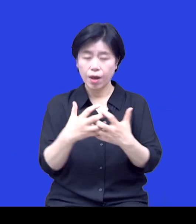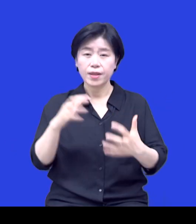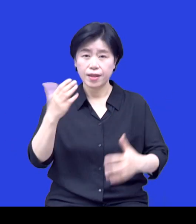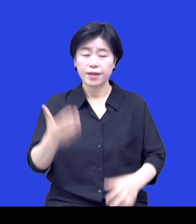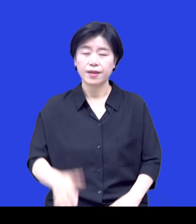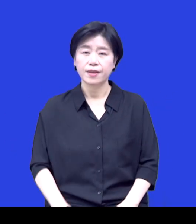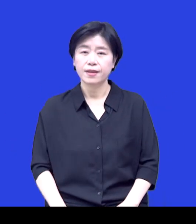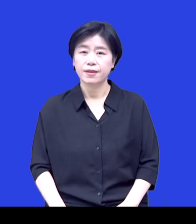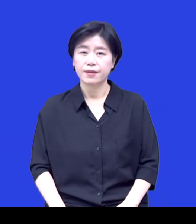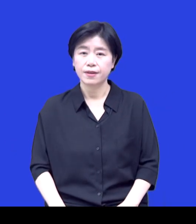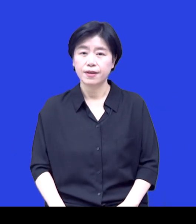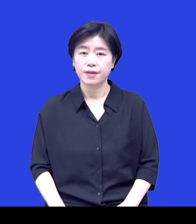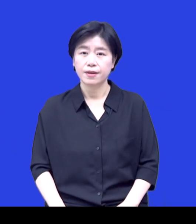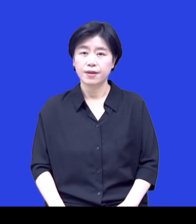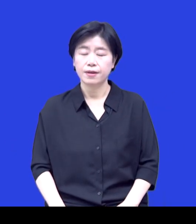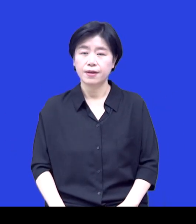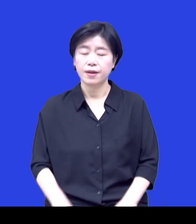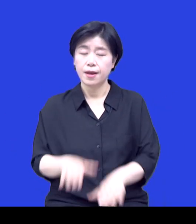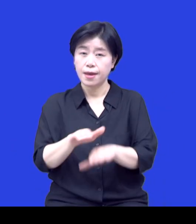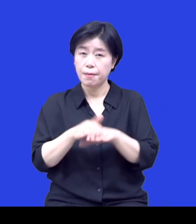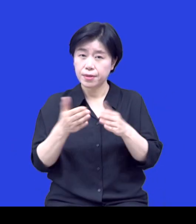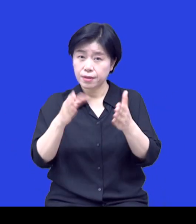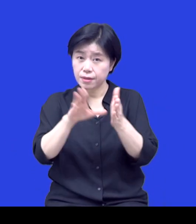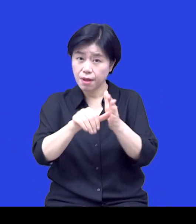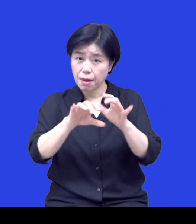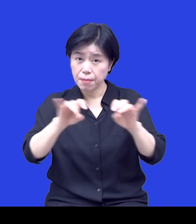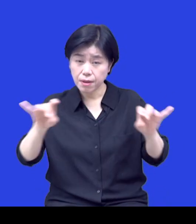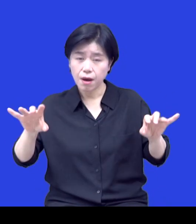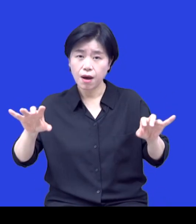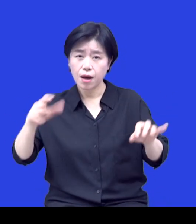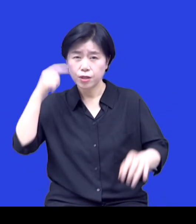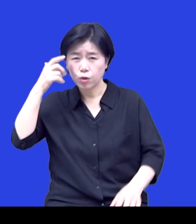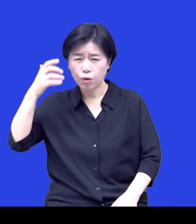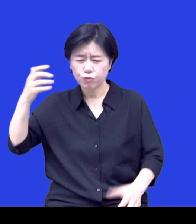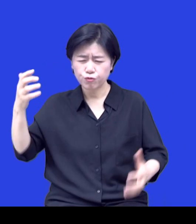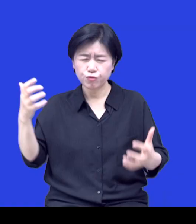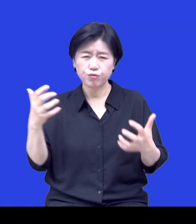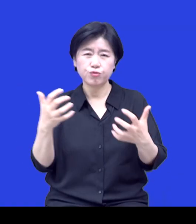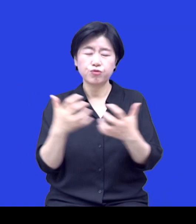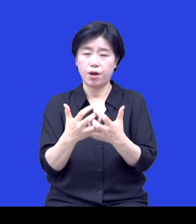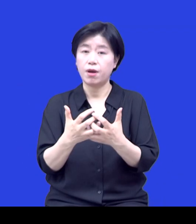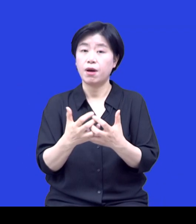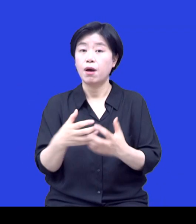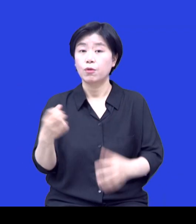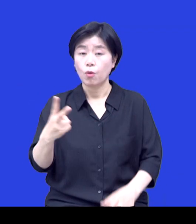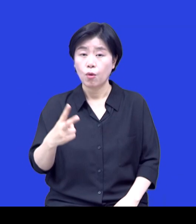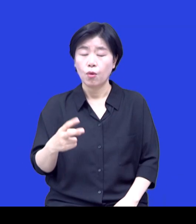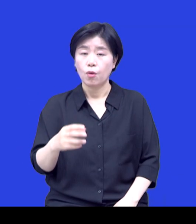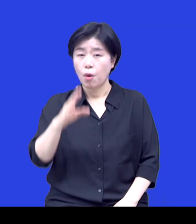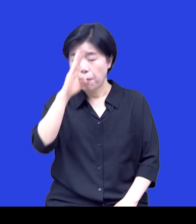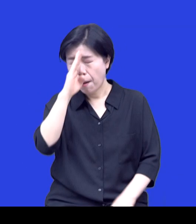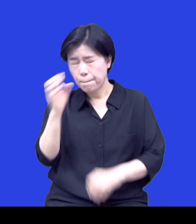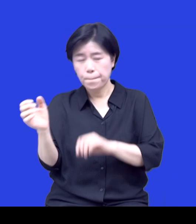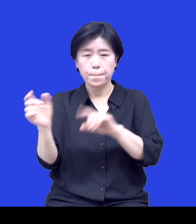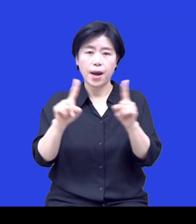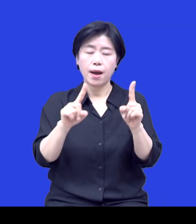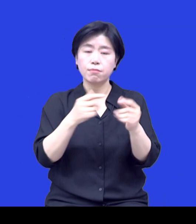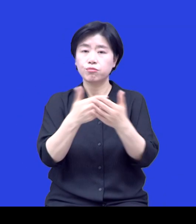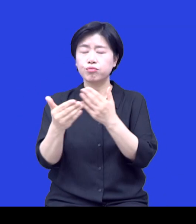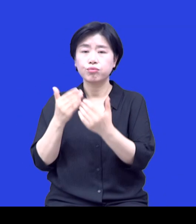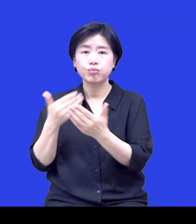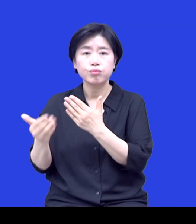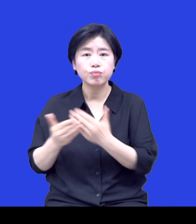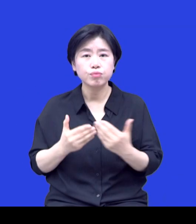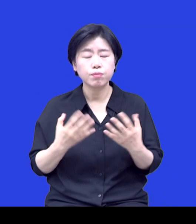매일마다 막 성령의 역사가 일어나는데 네. 생방송으로 듣는 교인들도 막 병이 났고 꼭 나만 장군의